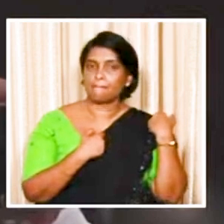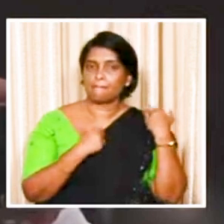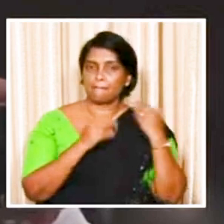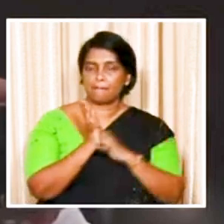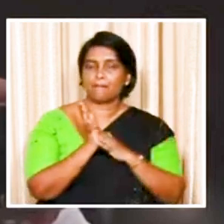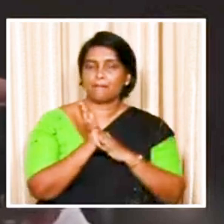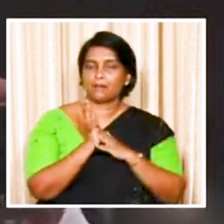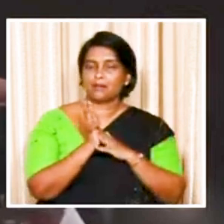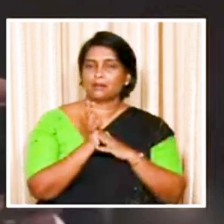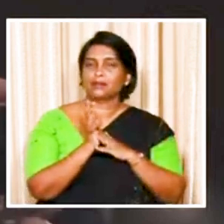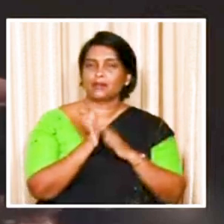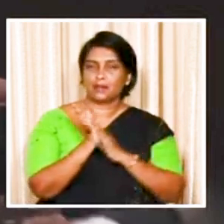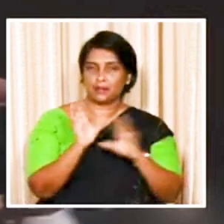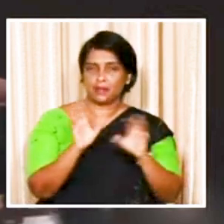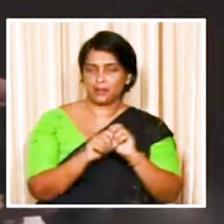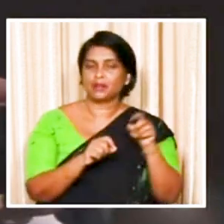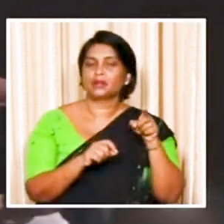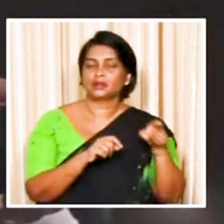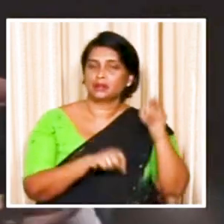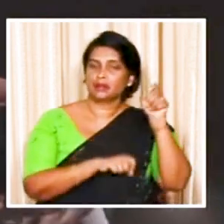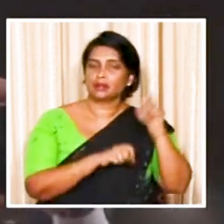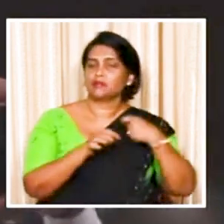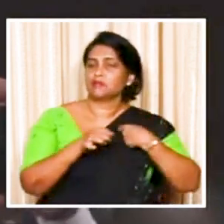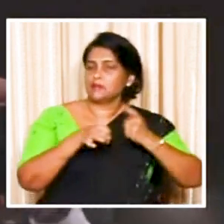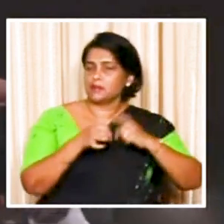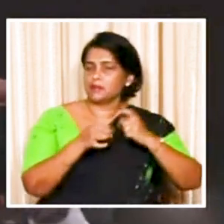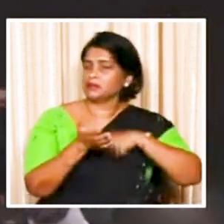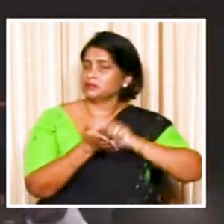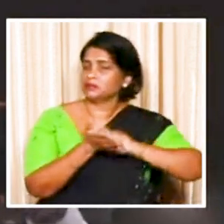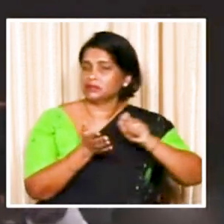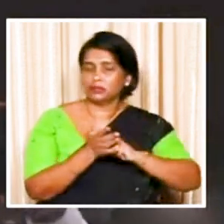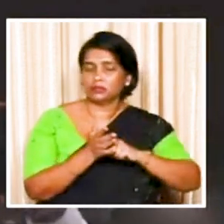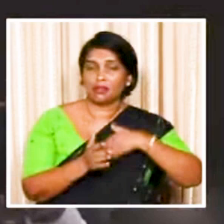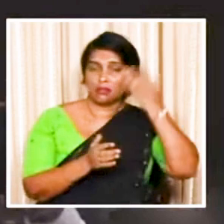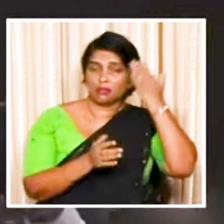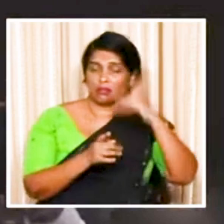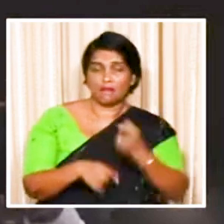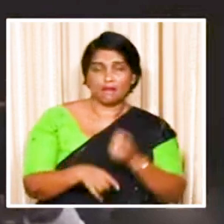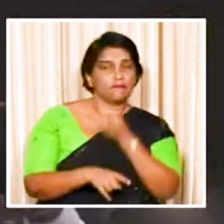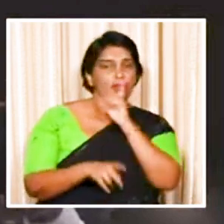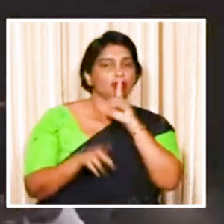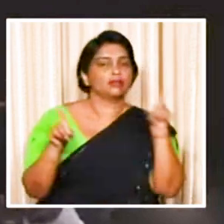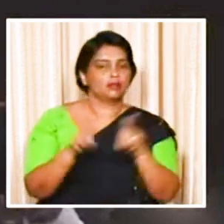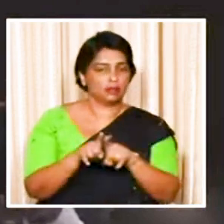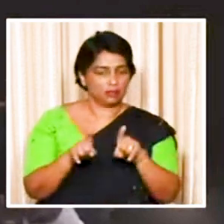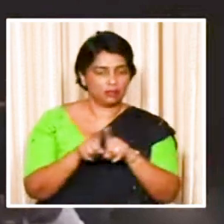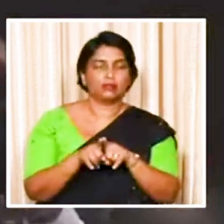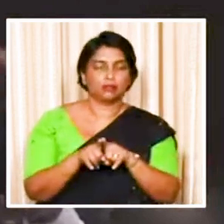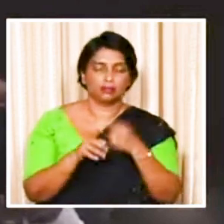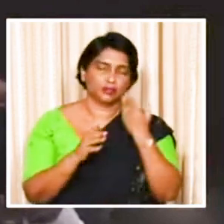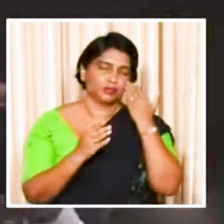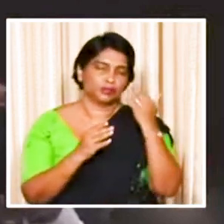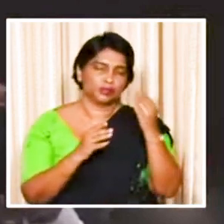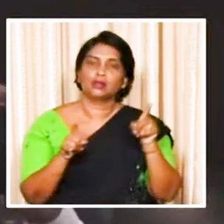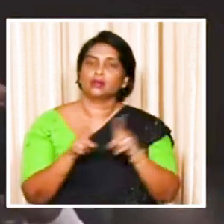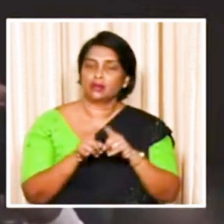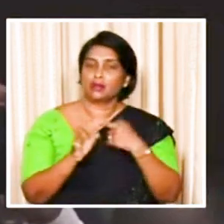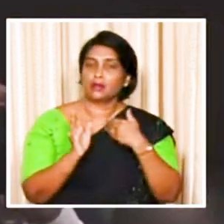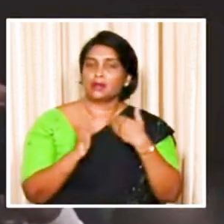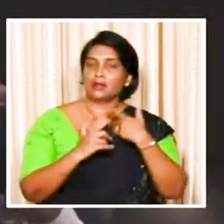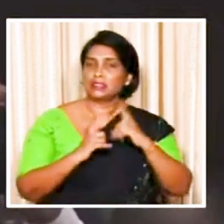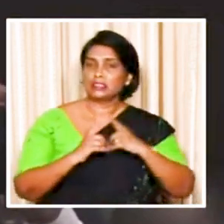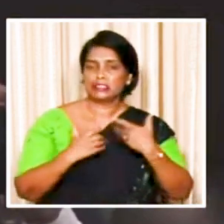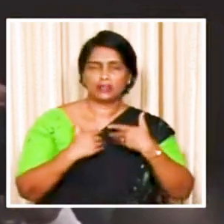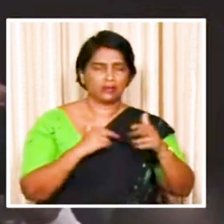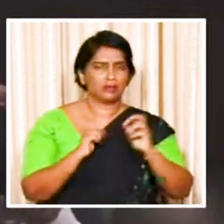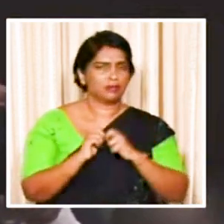உயிர் அச்சுறுத்தல் ஏற்படுத்தியுள்ளதோடு எனது இயல்பு வாழ்வையும் பாதிப்பதாக அமைந்துள்ளது. மாகல் கந்த சுதந்திர தேரரால் என்னை